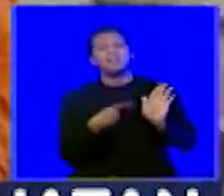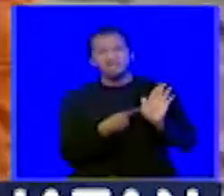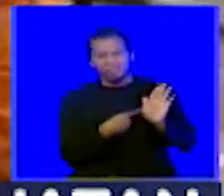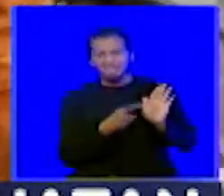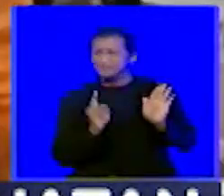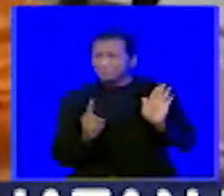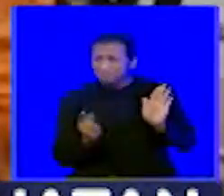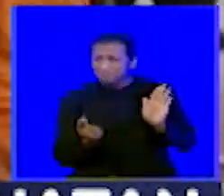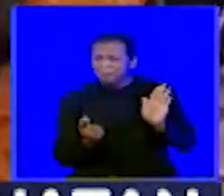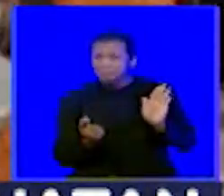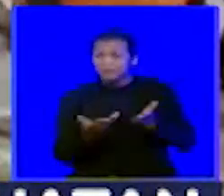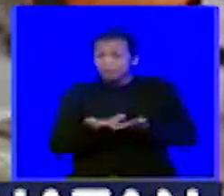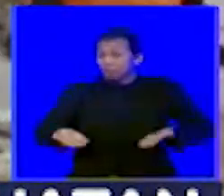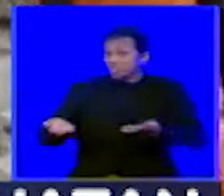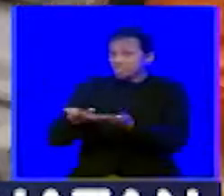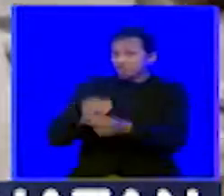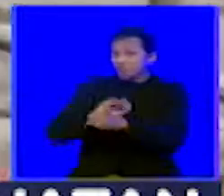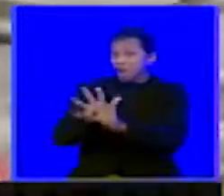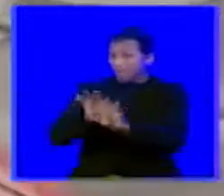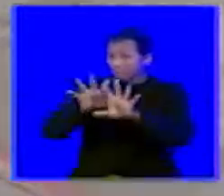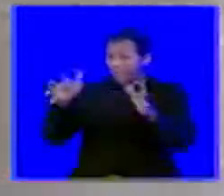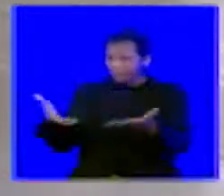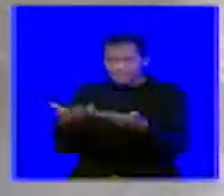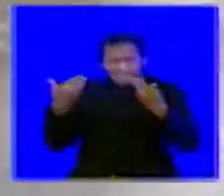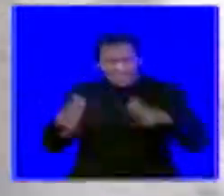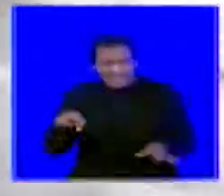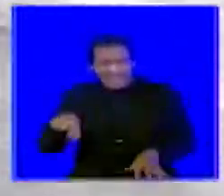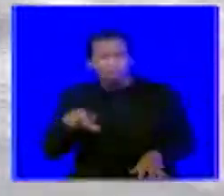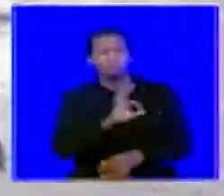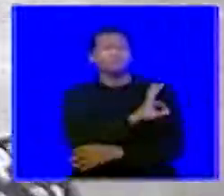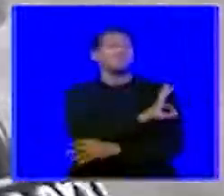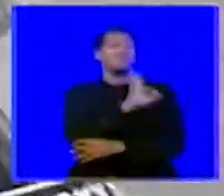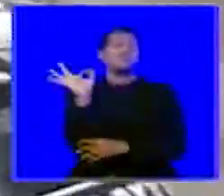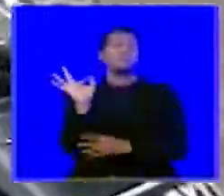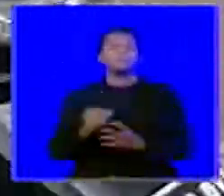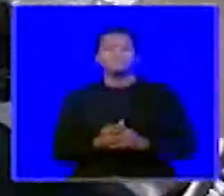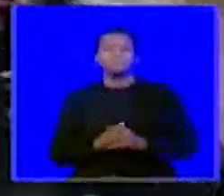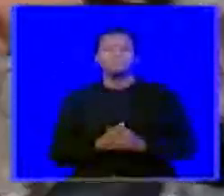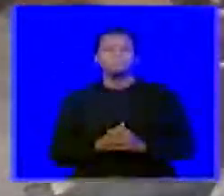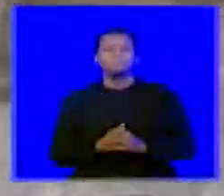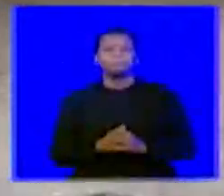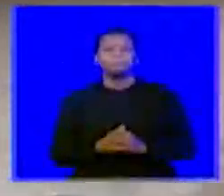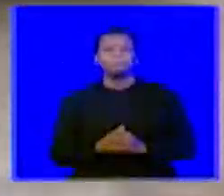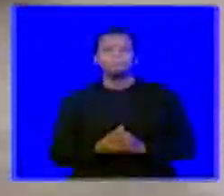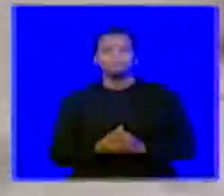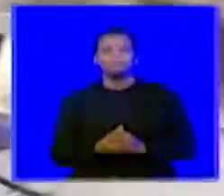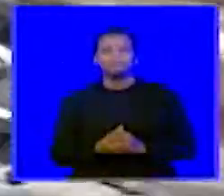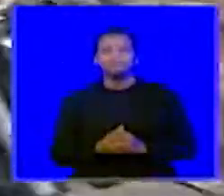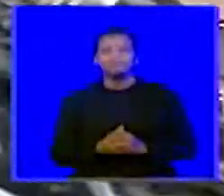melawan pandemi belum berakhir. Tim Liputan melaporkan.